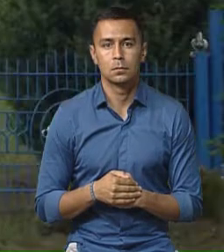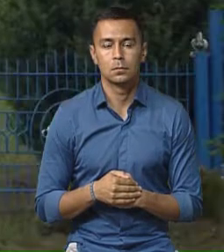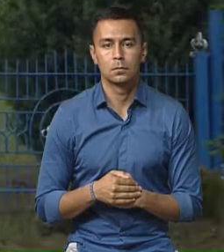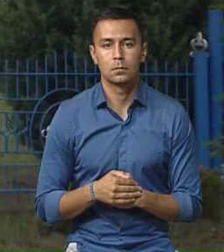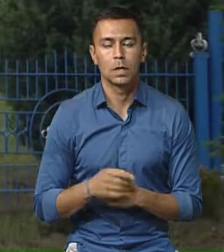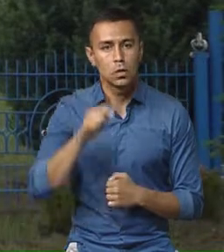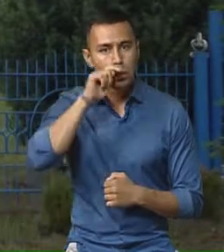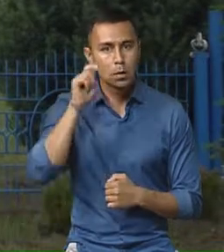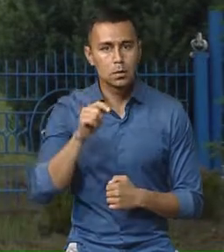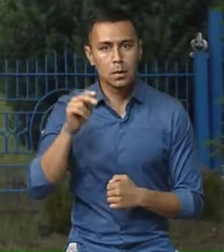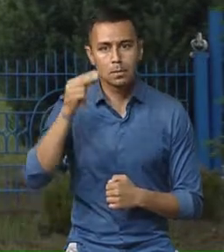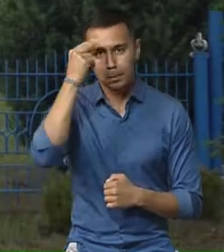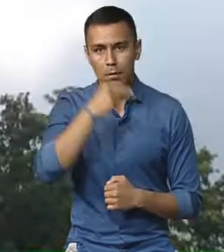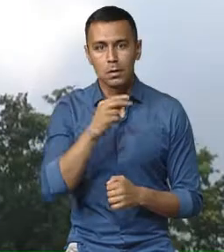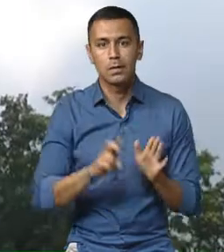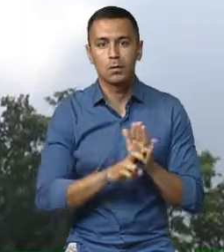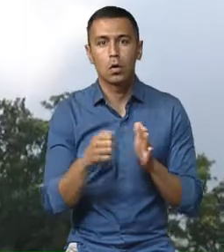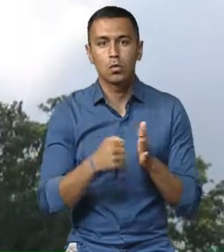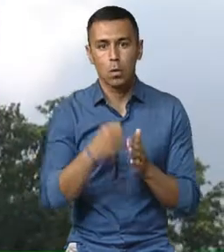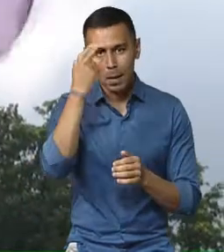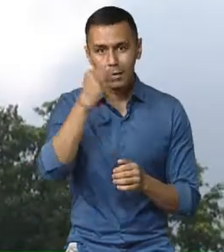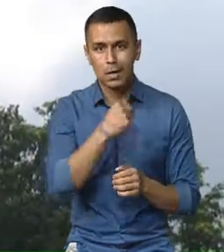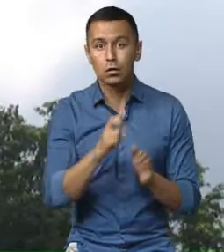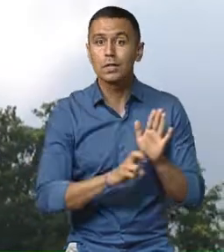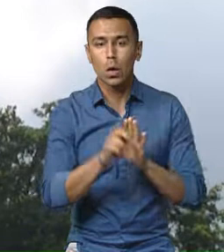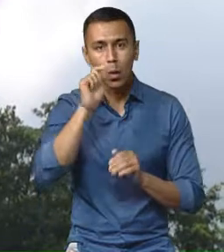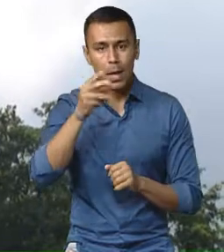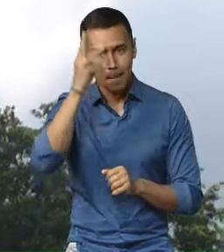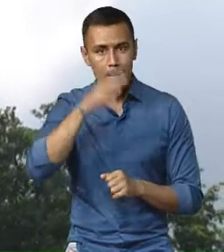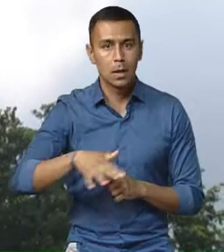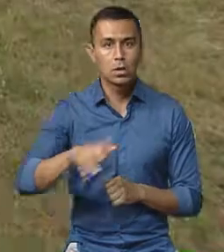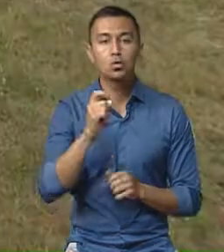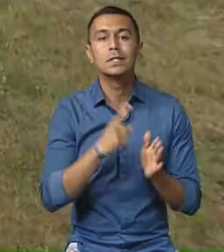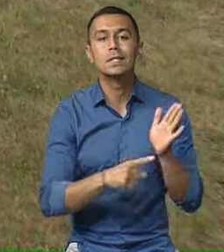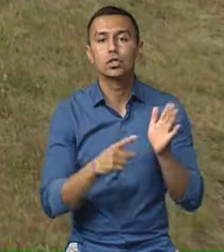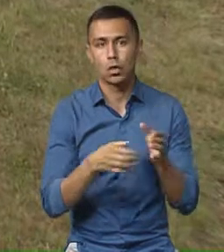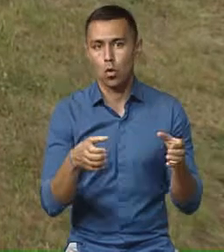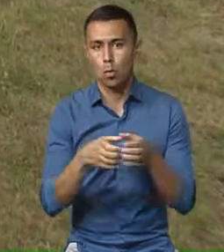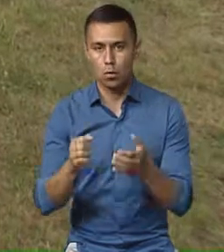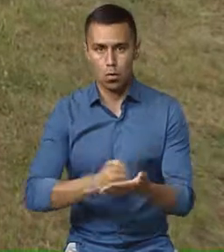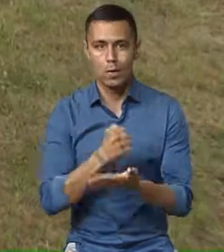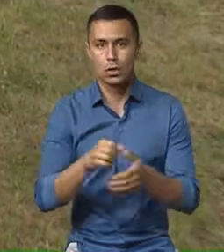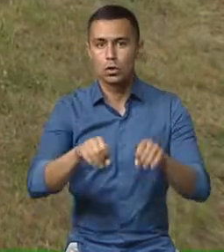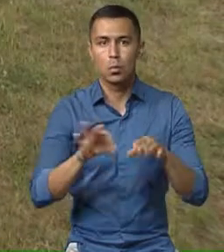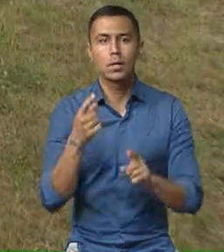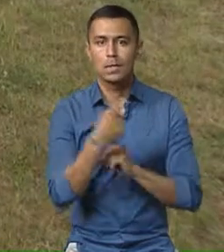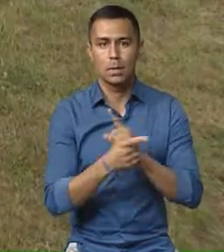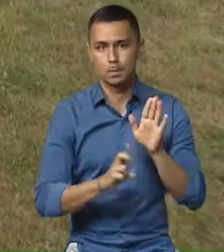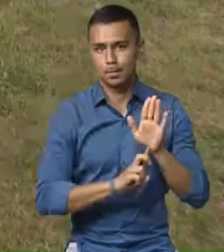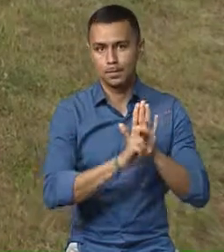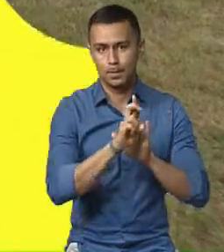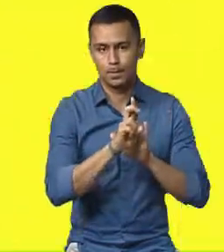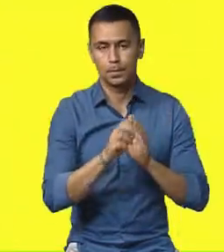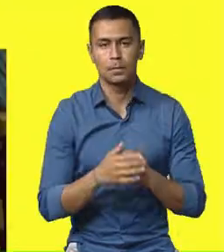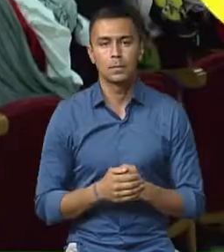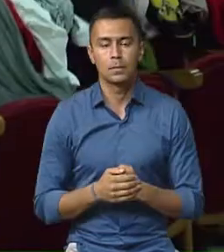З Української православної церкви до Православної церкви України на Хмельниччині 166 громад ухвалили рішення про зміну конфесійної